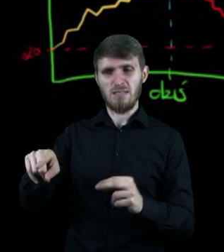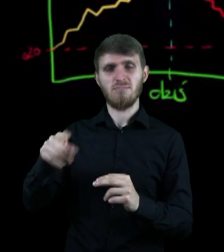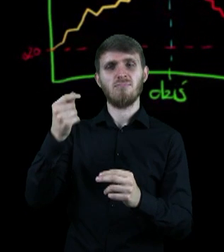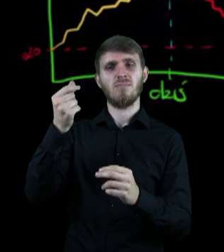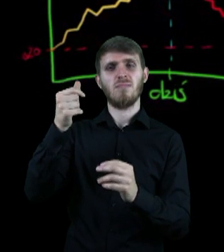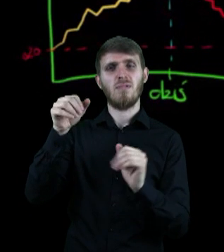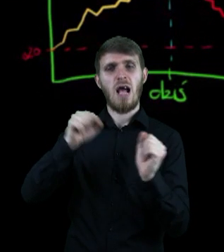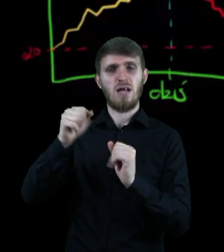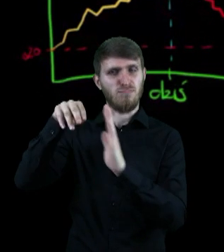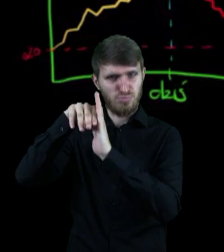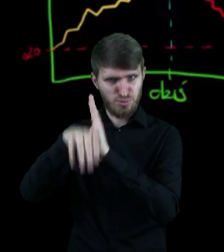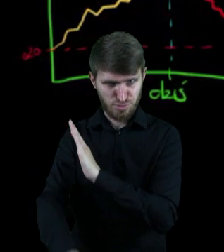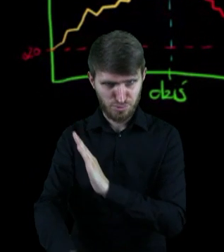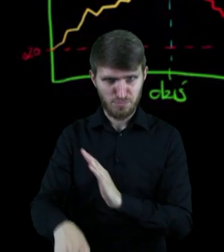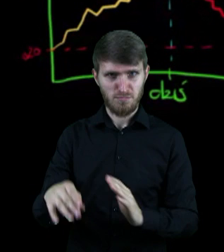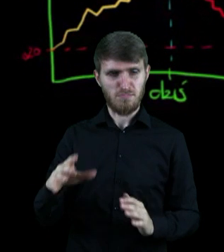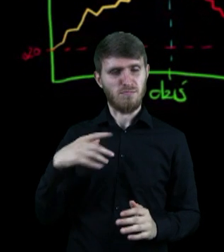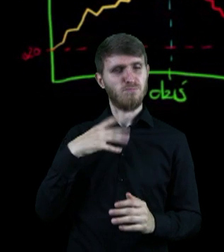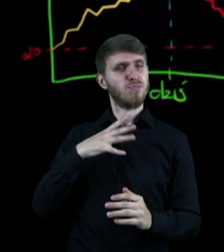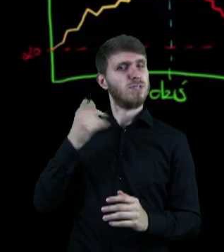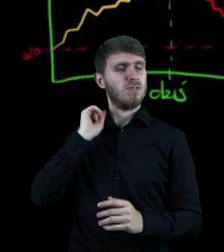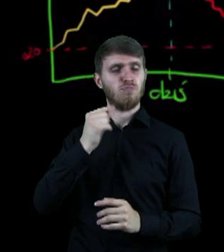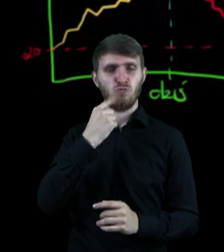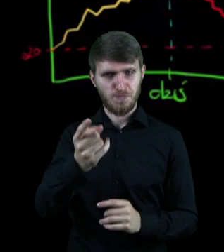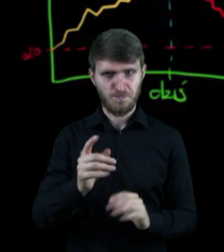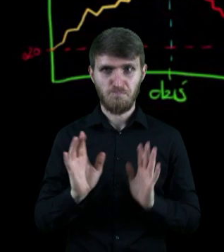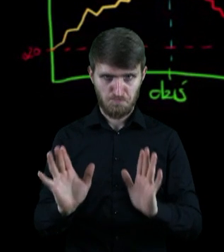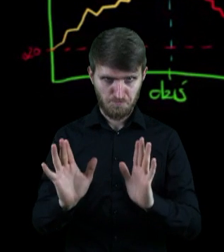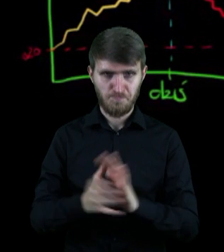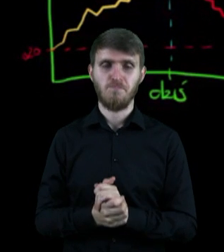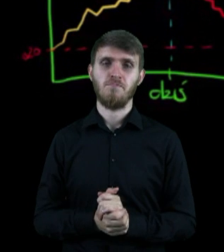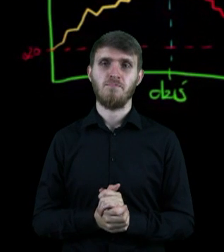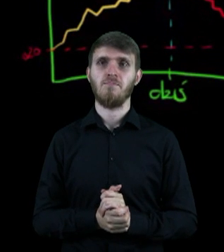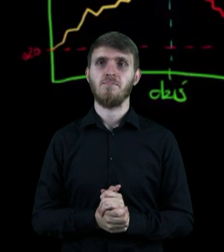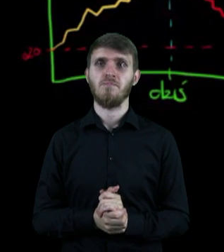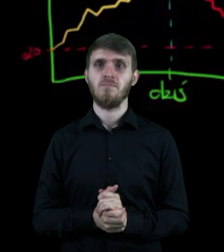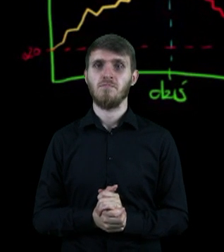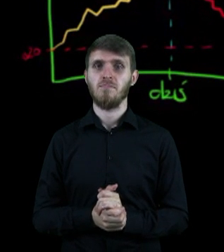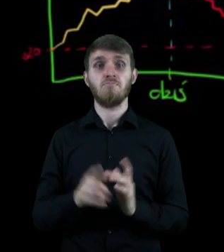W naszym przypadku ta cena to 50 zł.